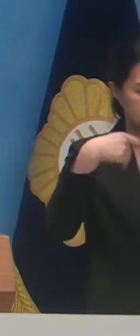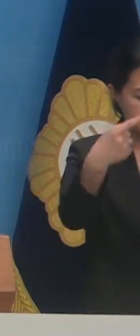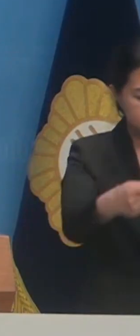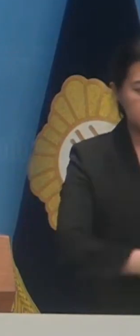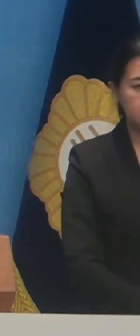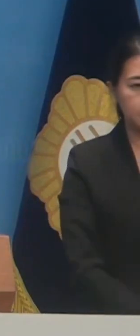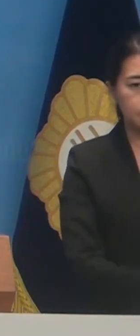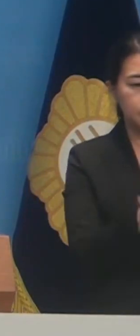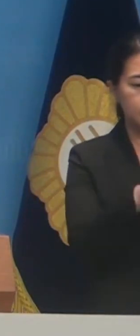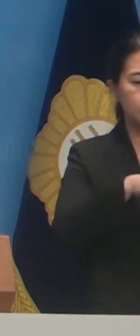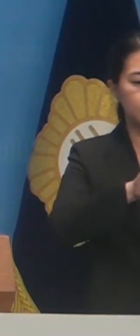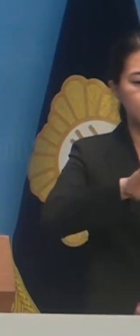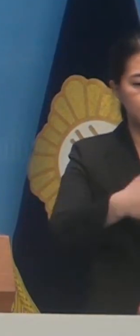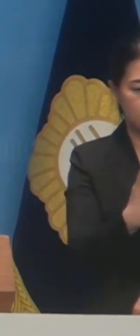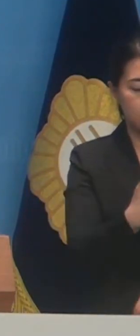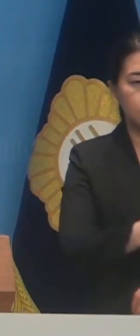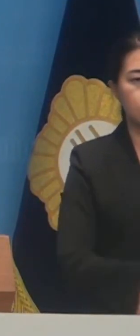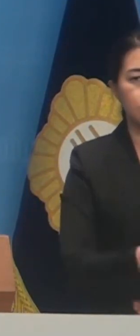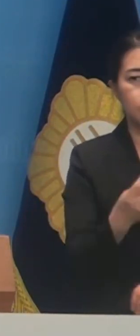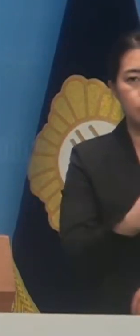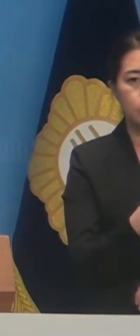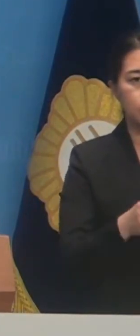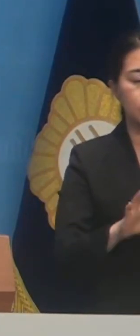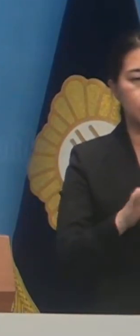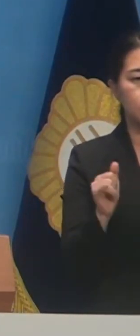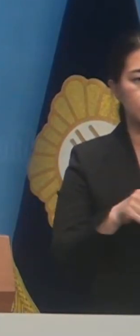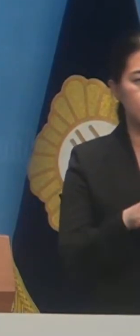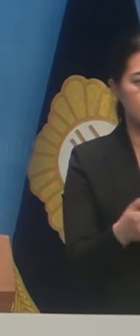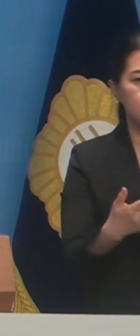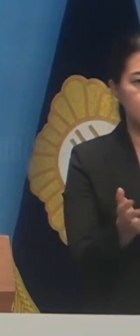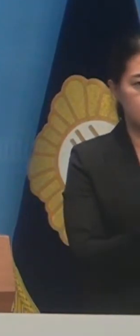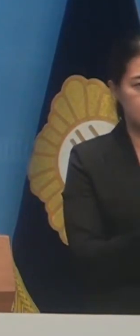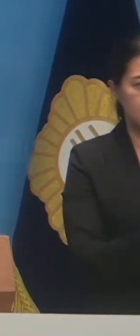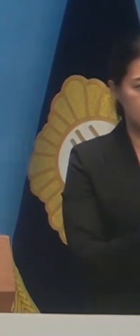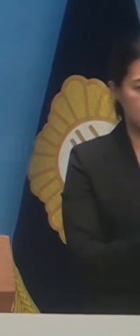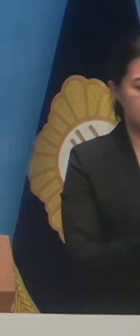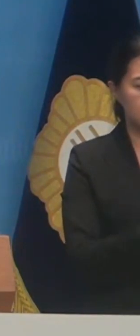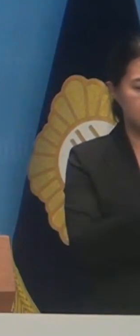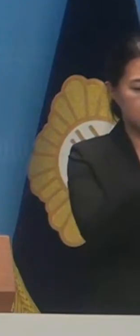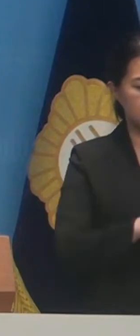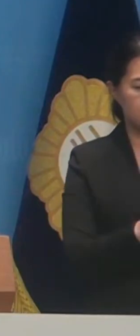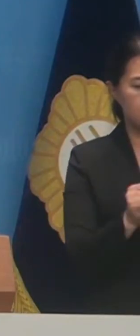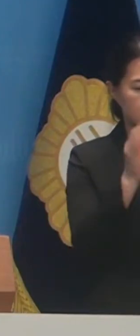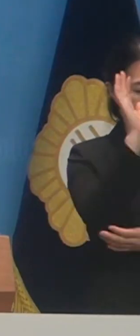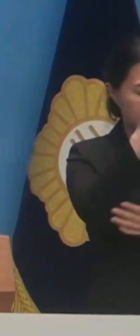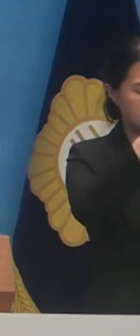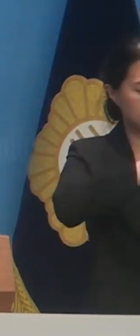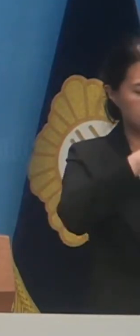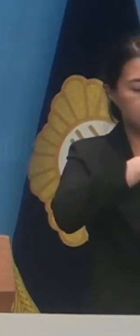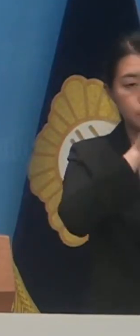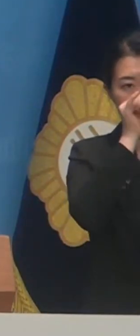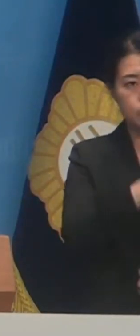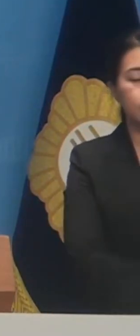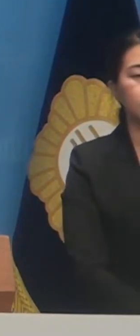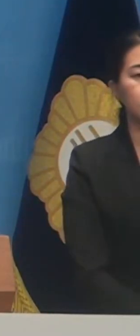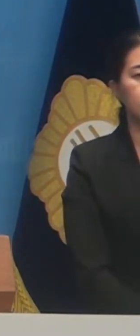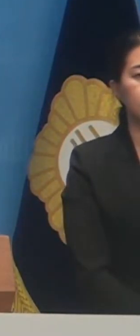다음은 김재원 사무국장님과 국민추진단 분들의 기자회견 낭독이 있겠습니다.